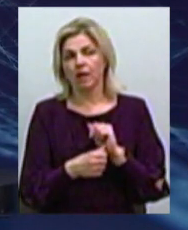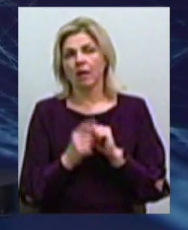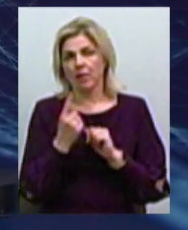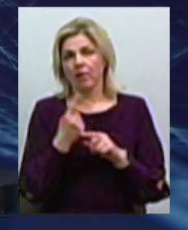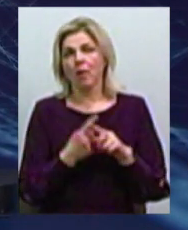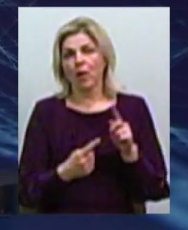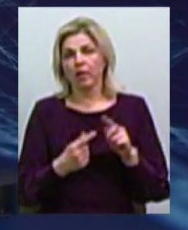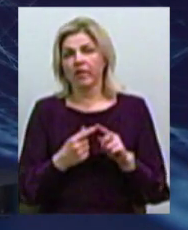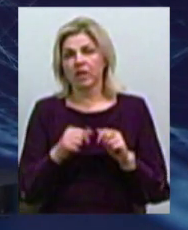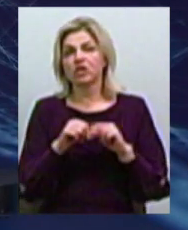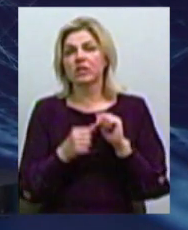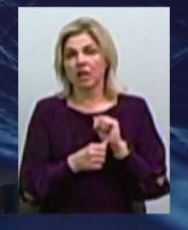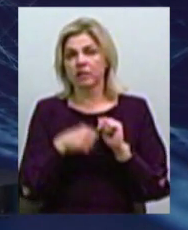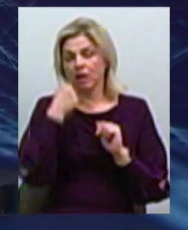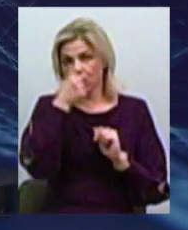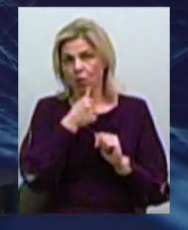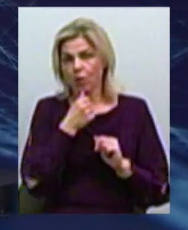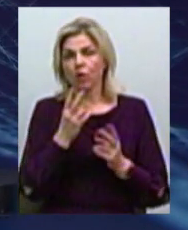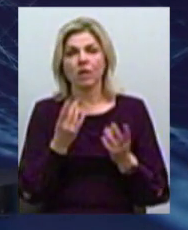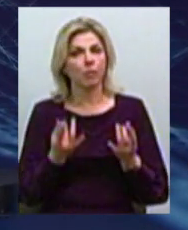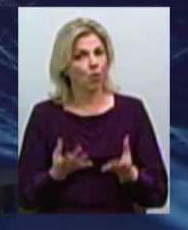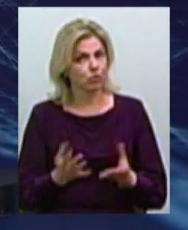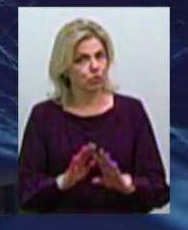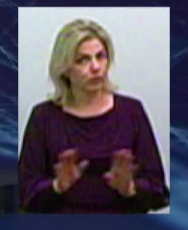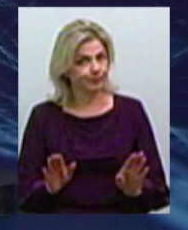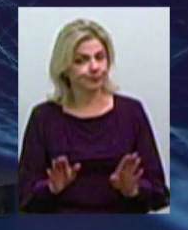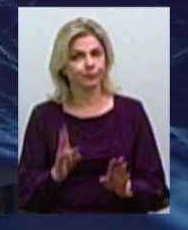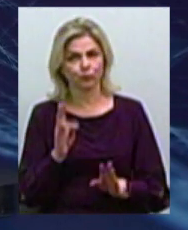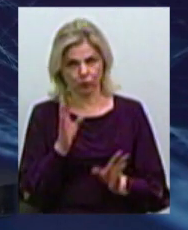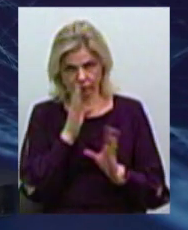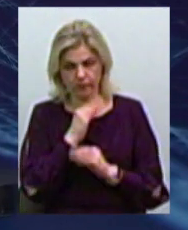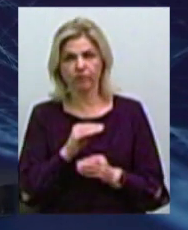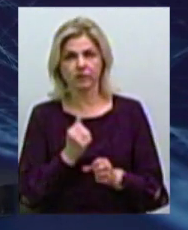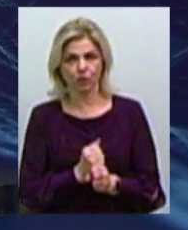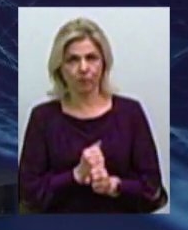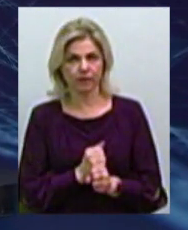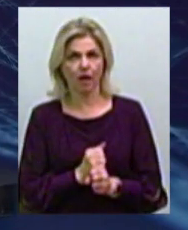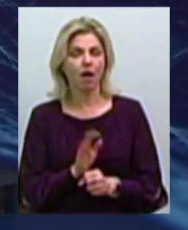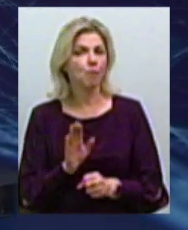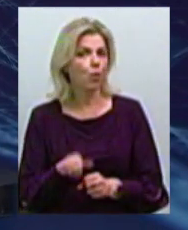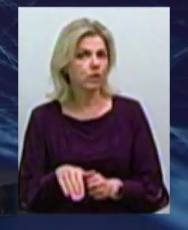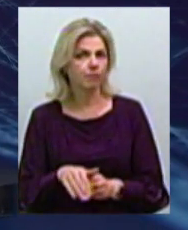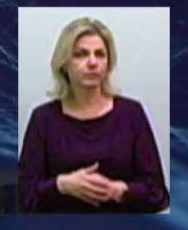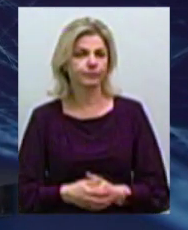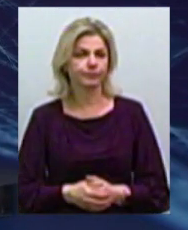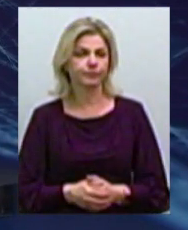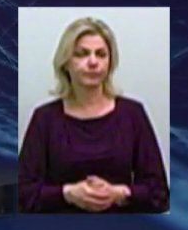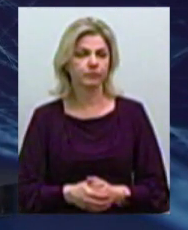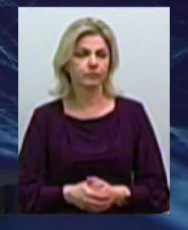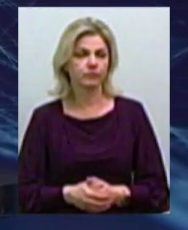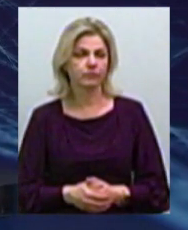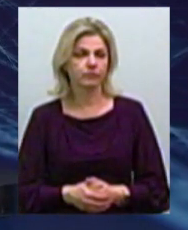половина. Не просто, але нам вдавалося це зробити. А потім,